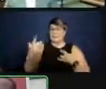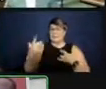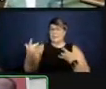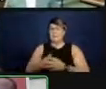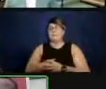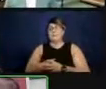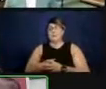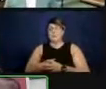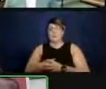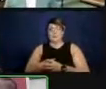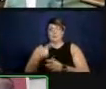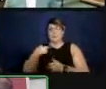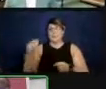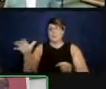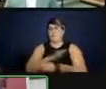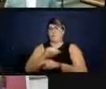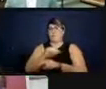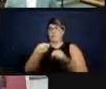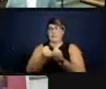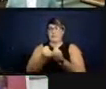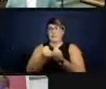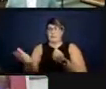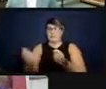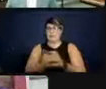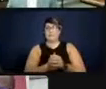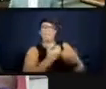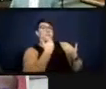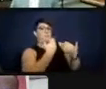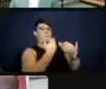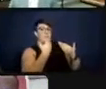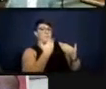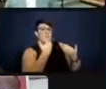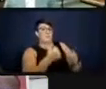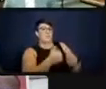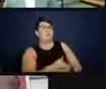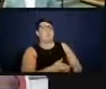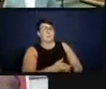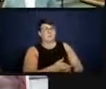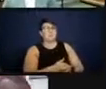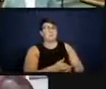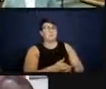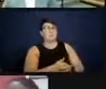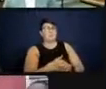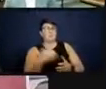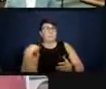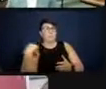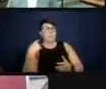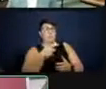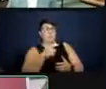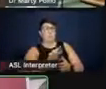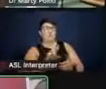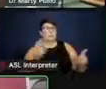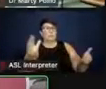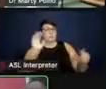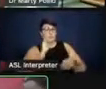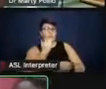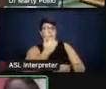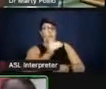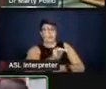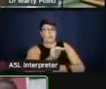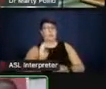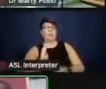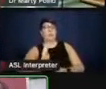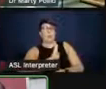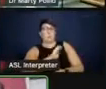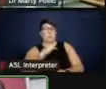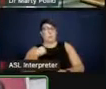nafasi hii ili uweze kuendelea. Asante sana, Bwana Moore. Asante